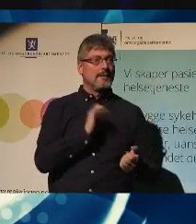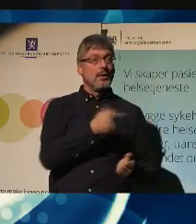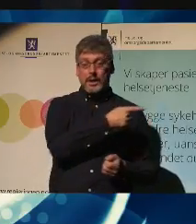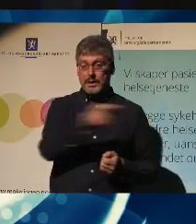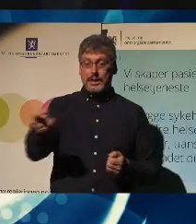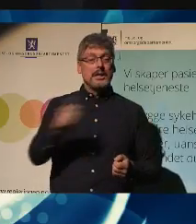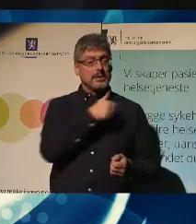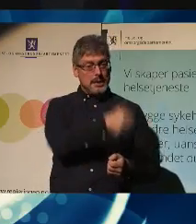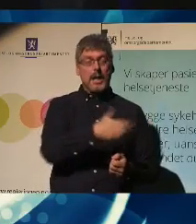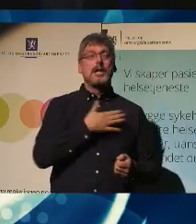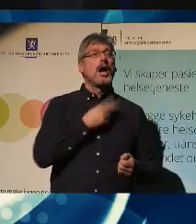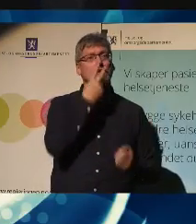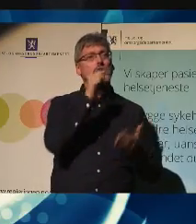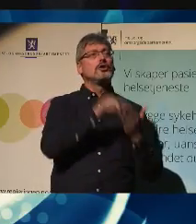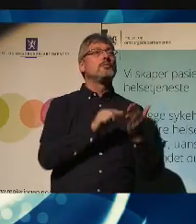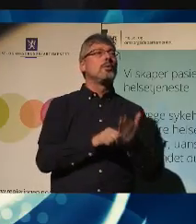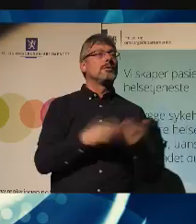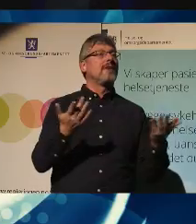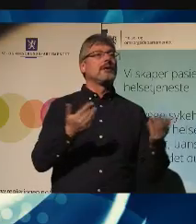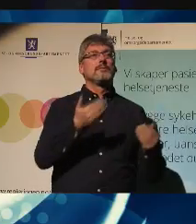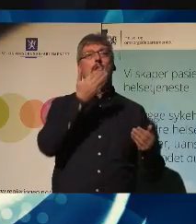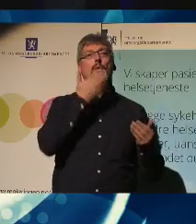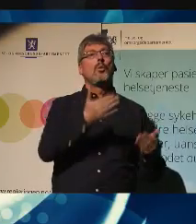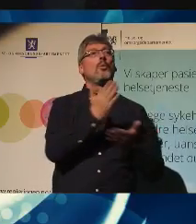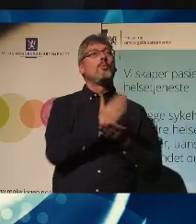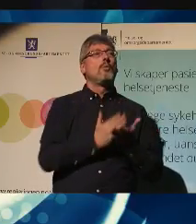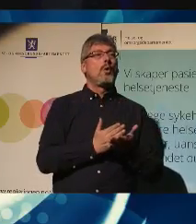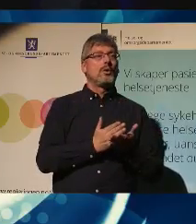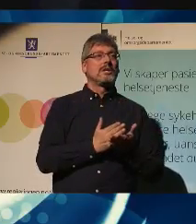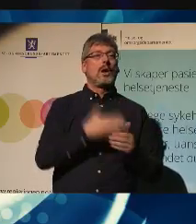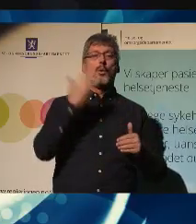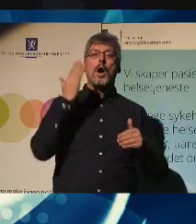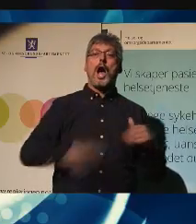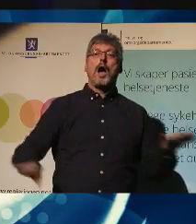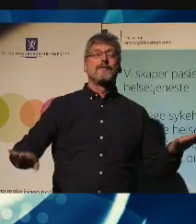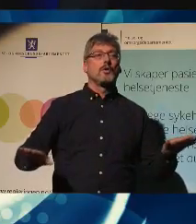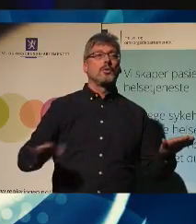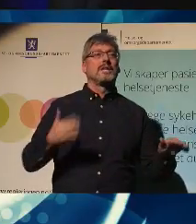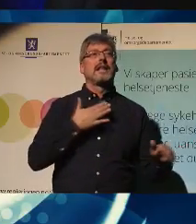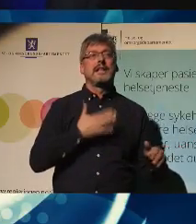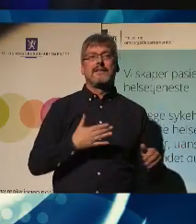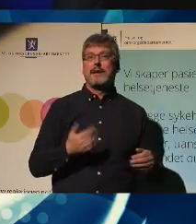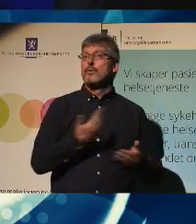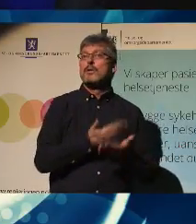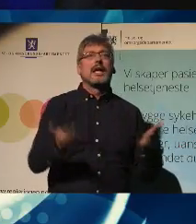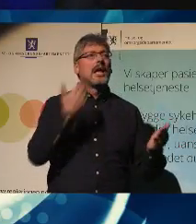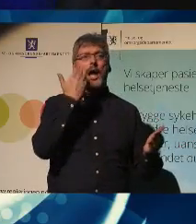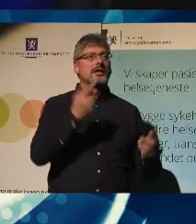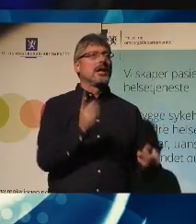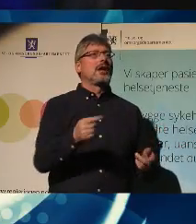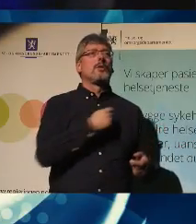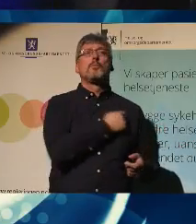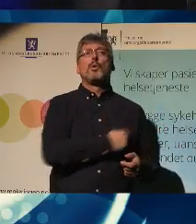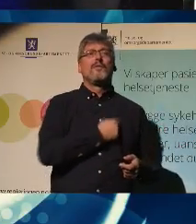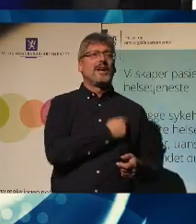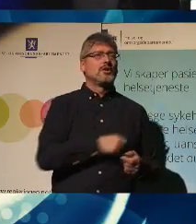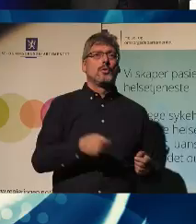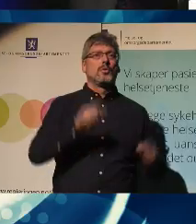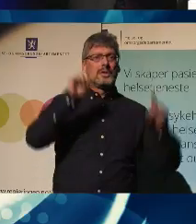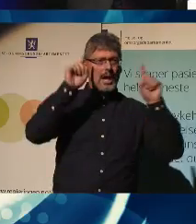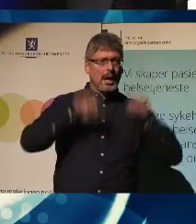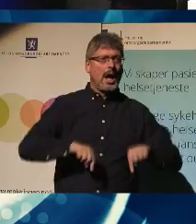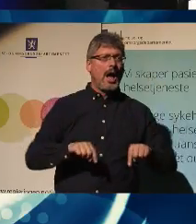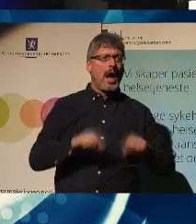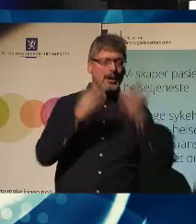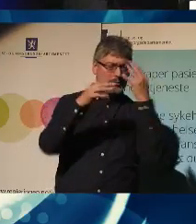på hva som en god måte å avslutte livet på. Og det ikke alltid at profesjonene i stand til å